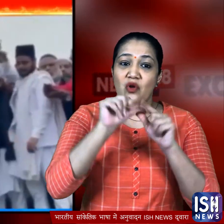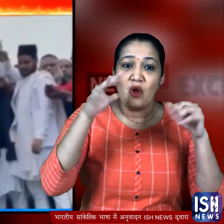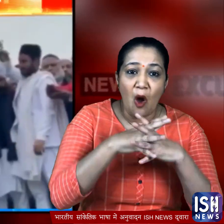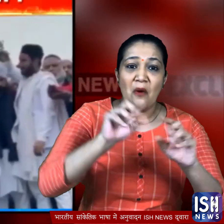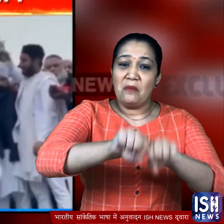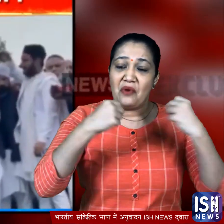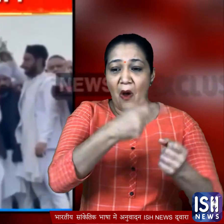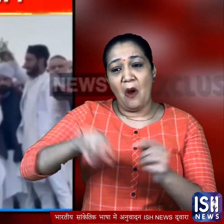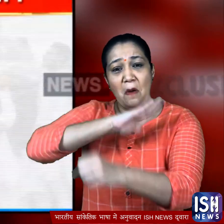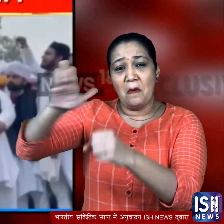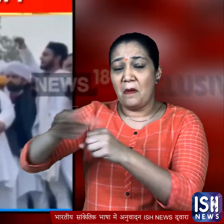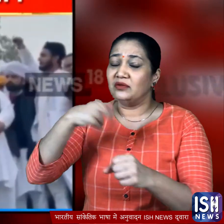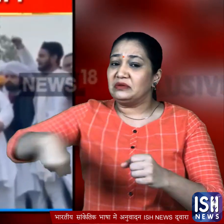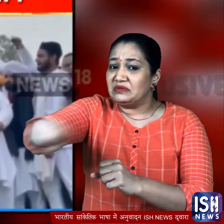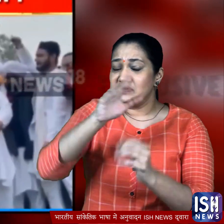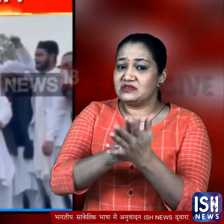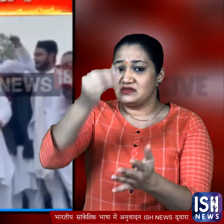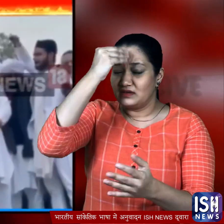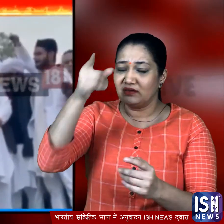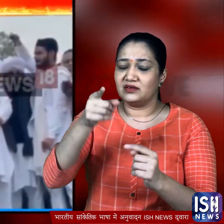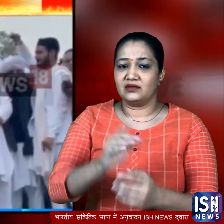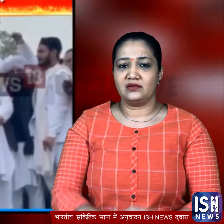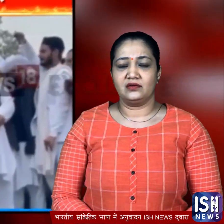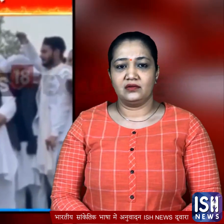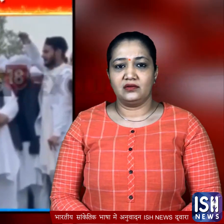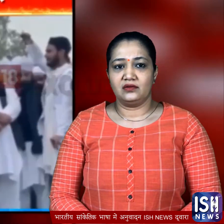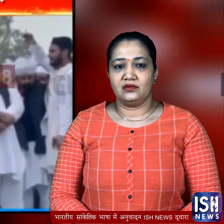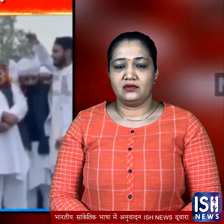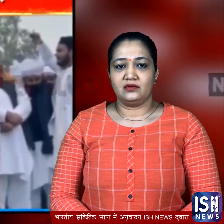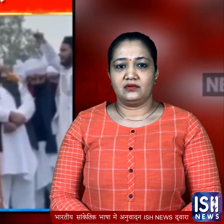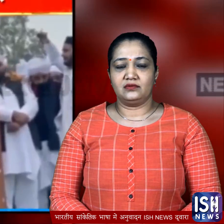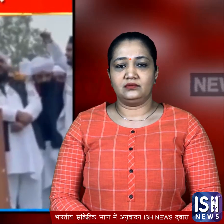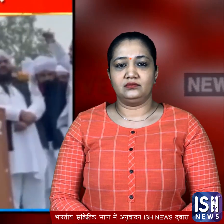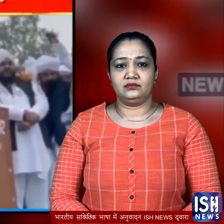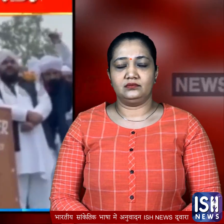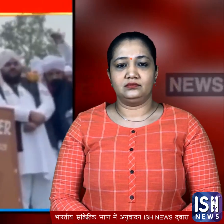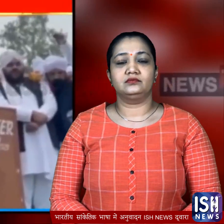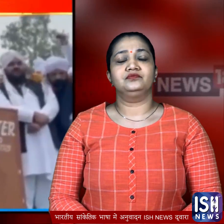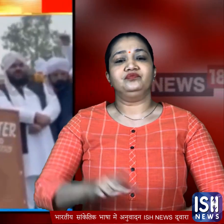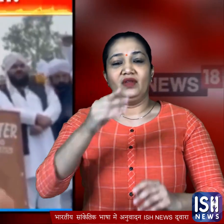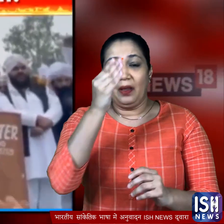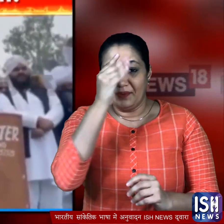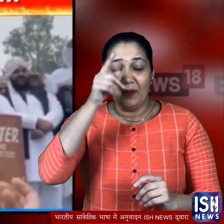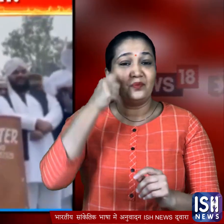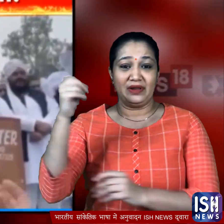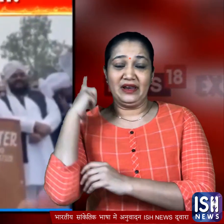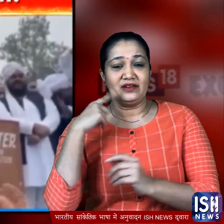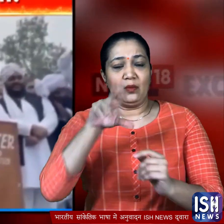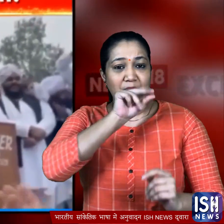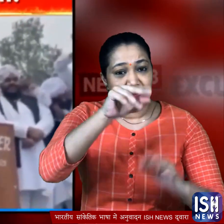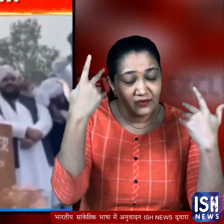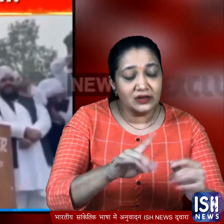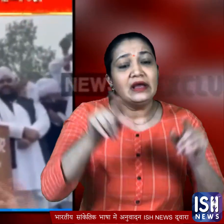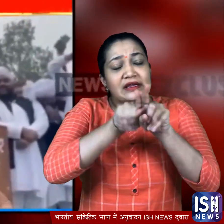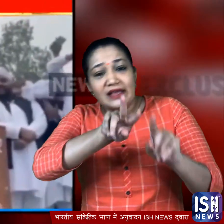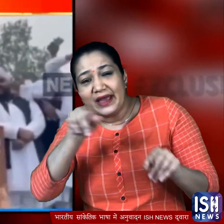कानून अपने हाथ में ले लेगा तो तुम्हें हिंदुस्तान में कहीं पनाह नहीं मिलेगी। एक तरफ तौकीर रजा का ये वीडियो